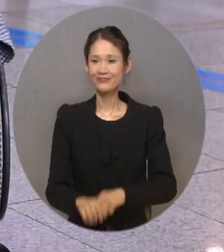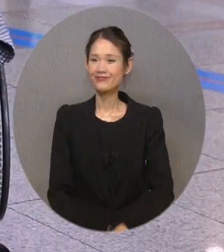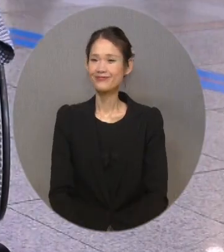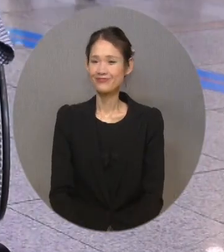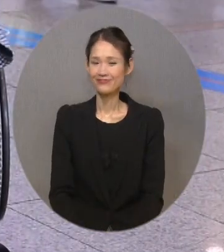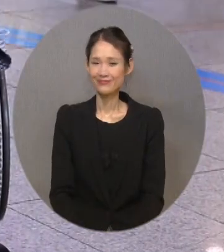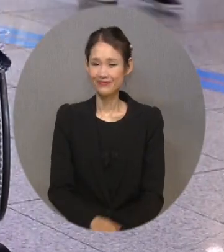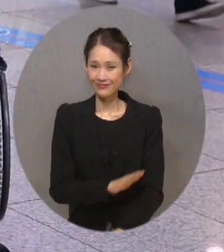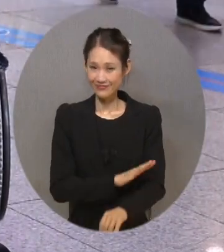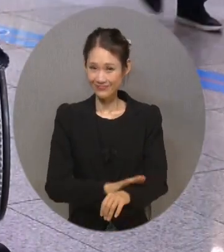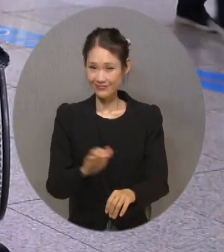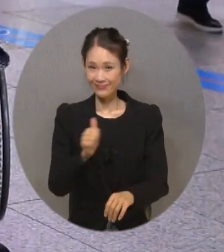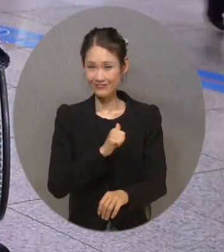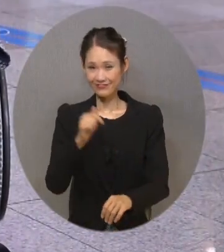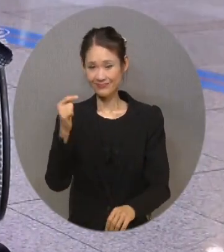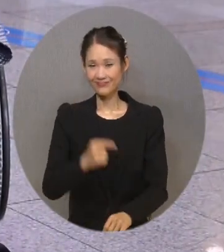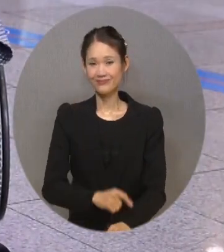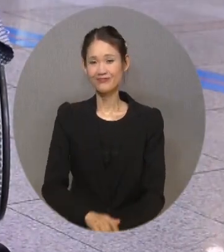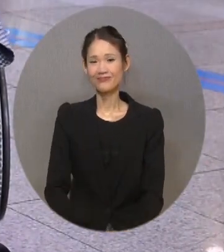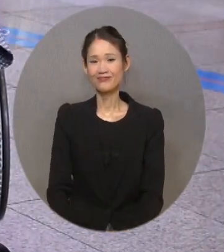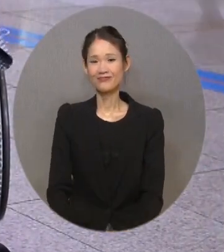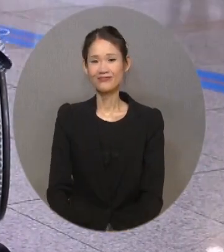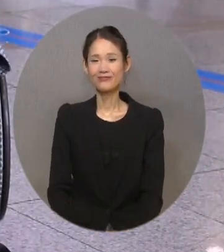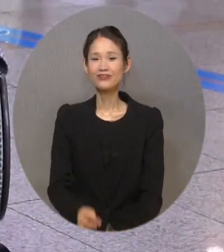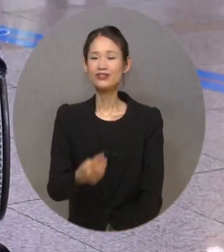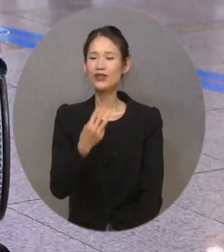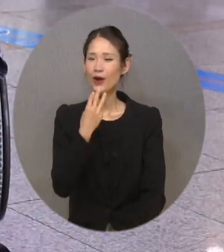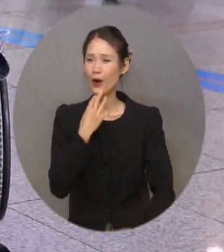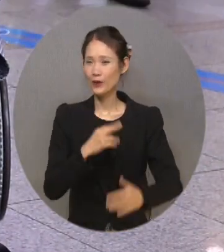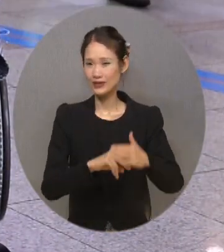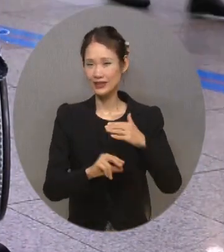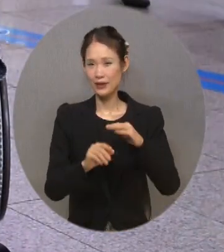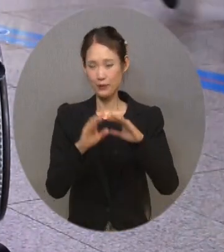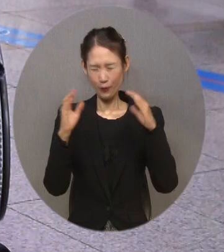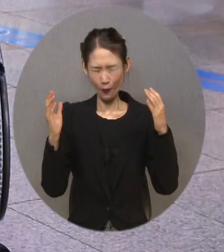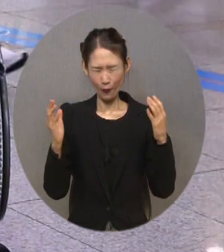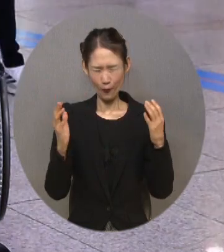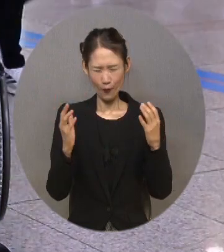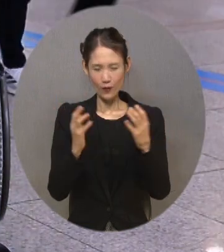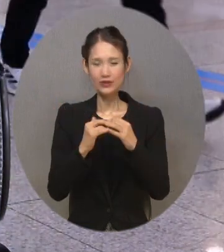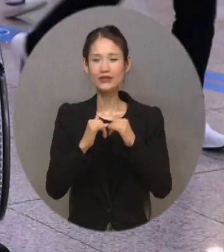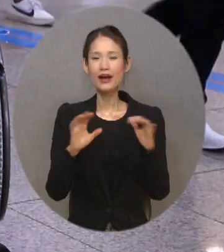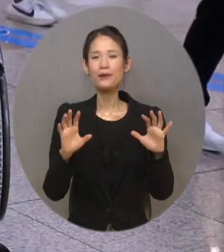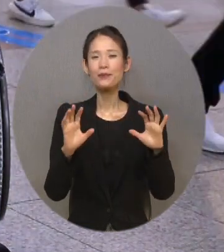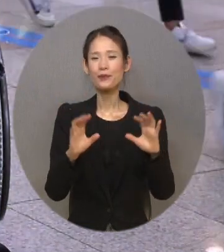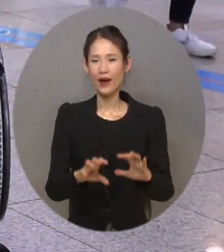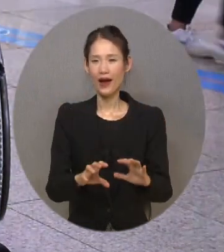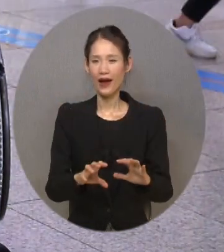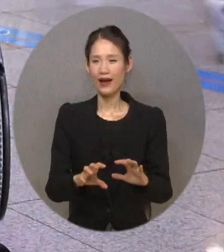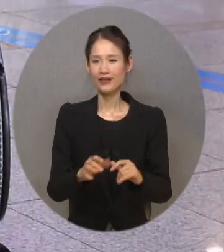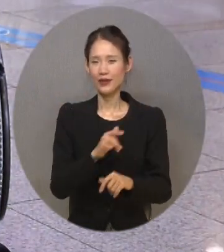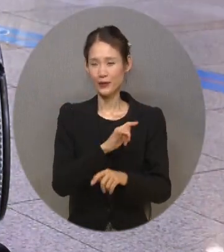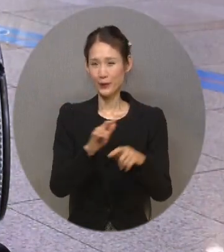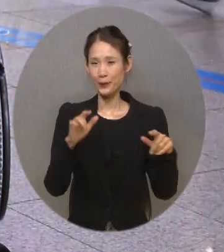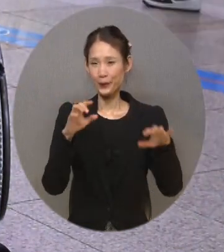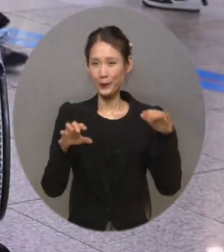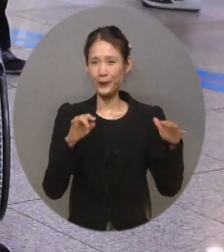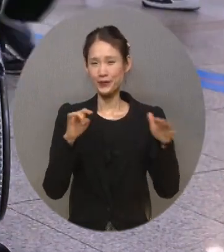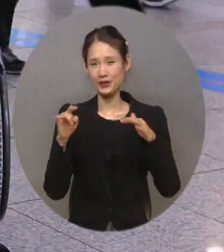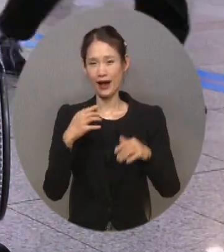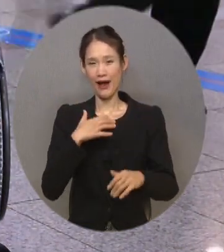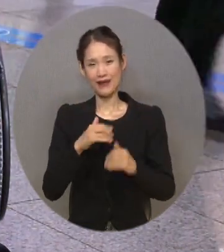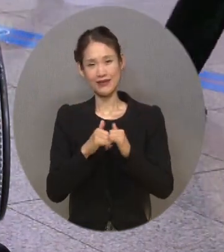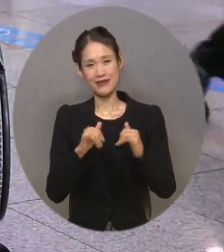잘 다녀오세요. 역시, 아니 서울역은 진짜 모든 사람들이 모여서 여러 곳을 가는 곳이니까 진짜 아는 사람도 만나고